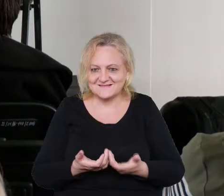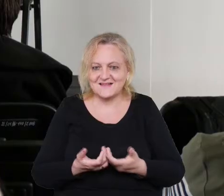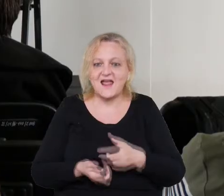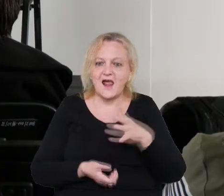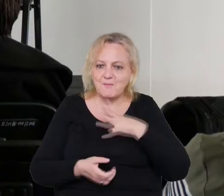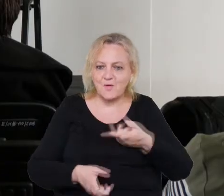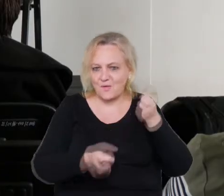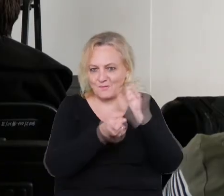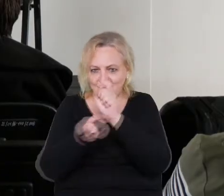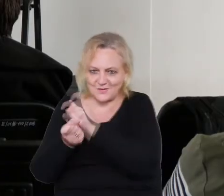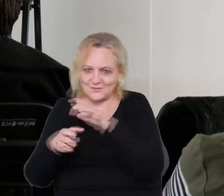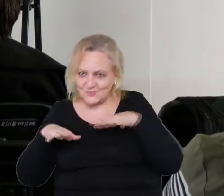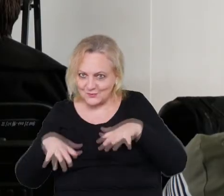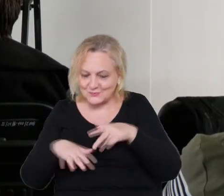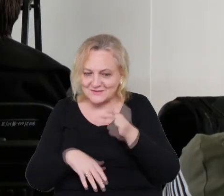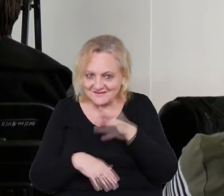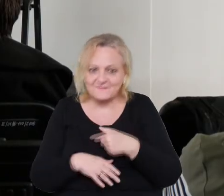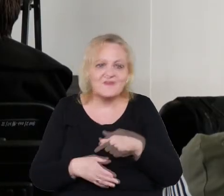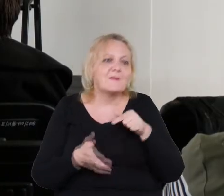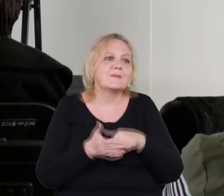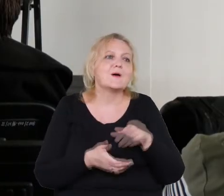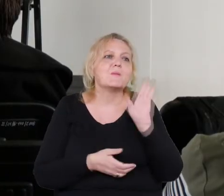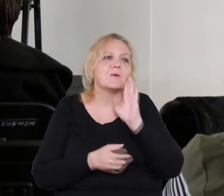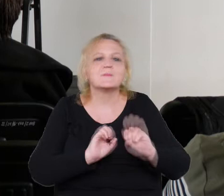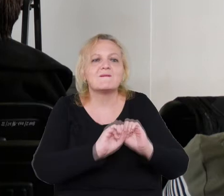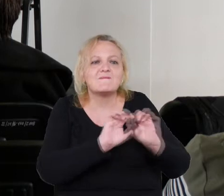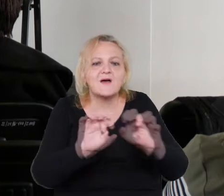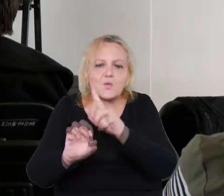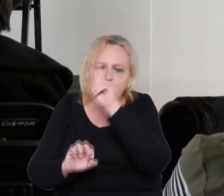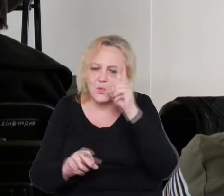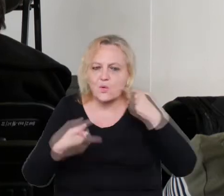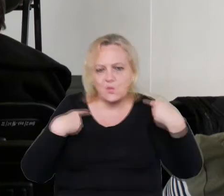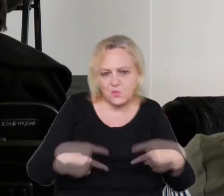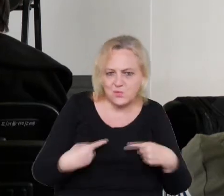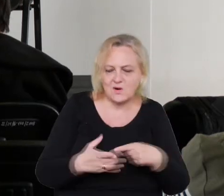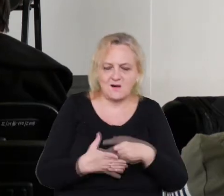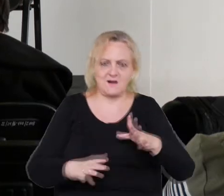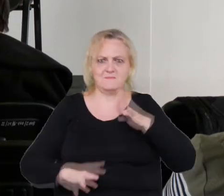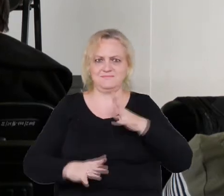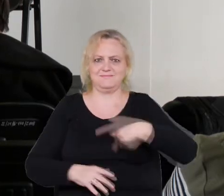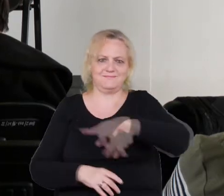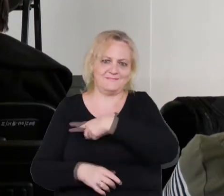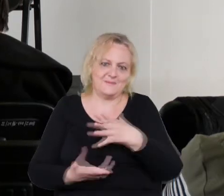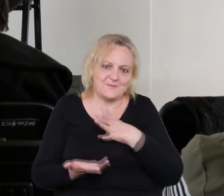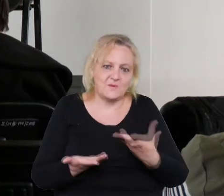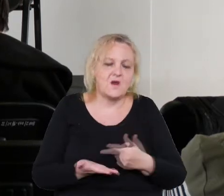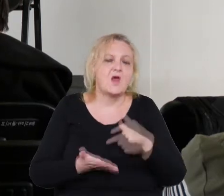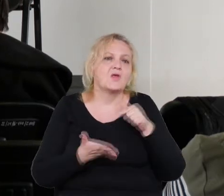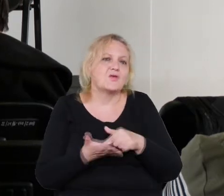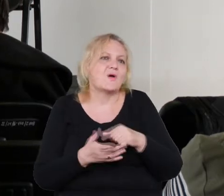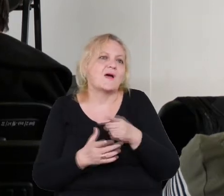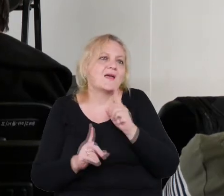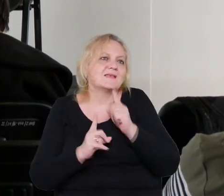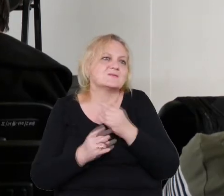dużo protestów swego czasu bo nie było tam nie było to jakby dobrze wyjaśnione więc i to jest patrzymy szerzej tak jakby ta spolaryzowane